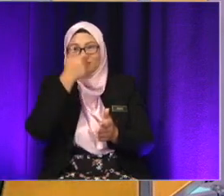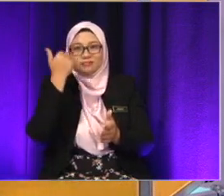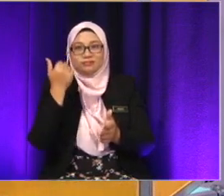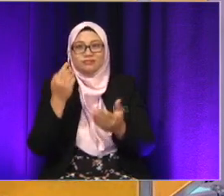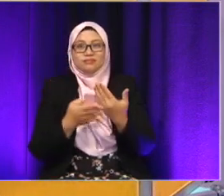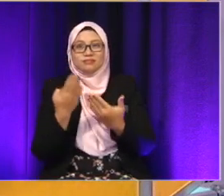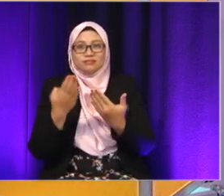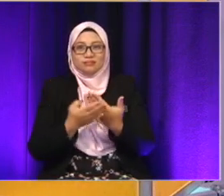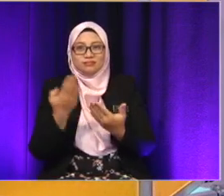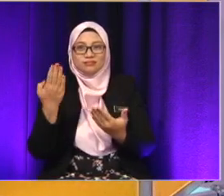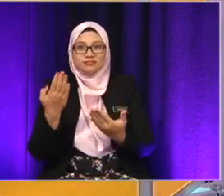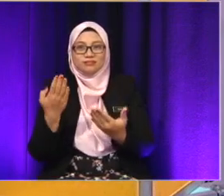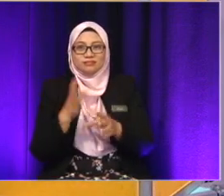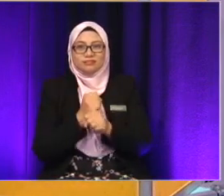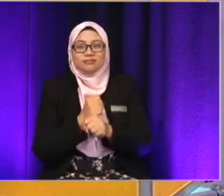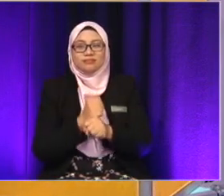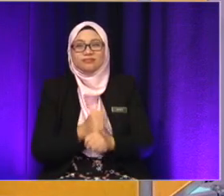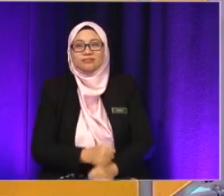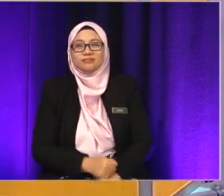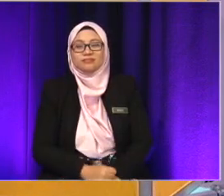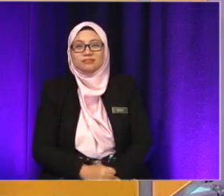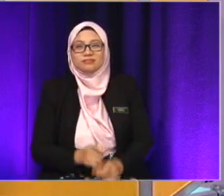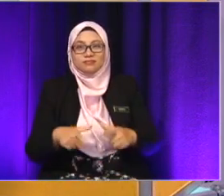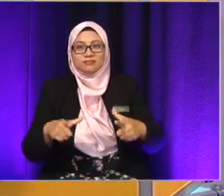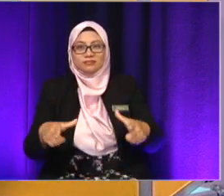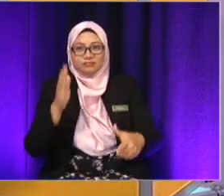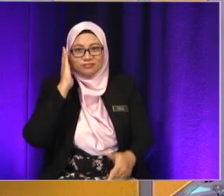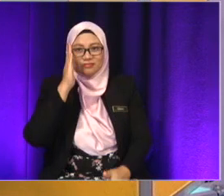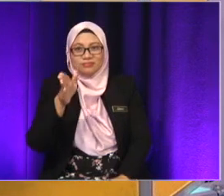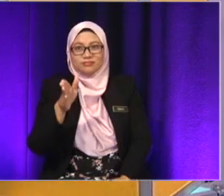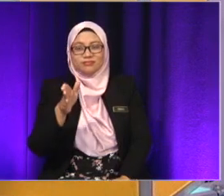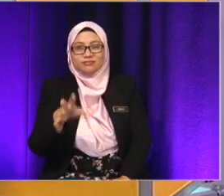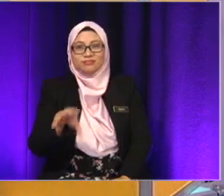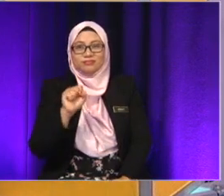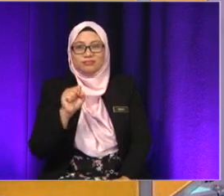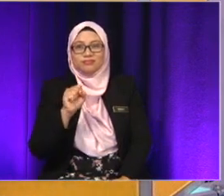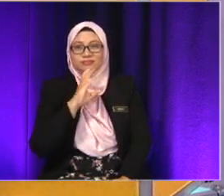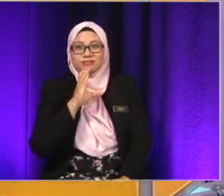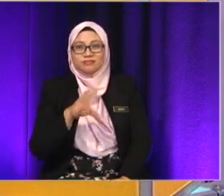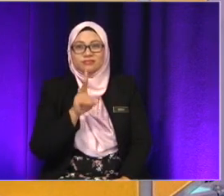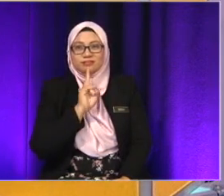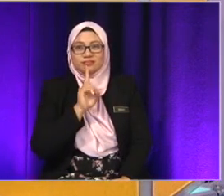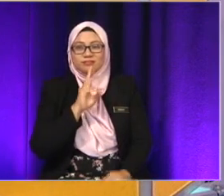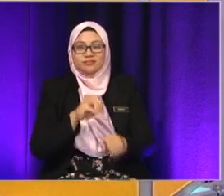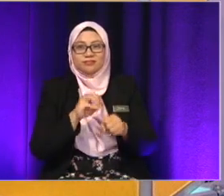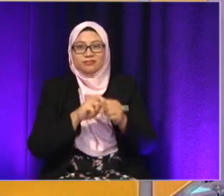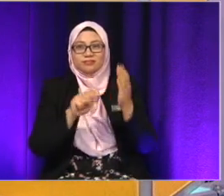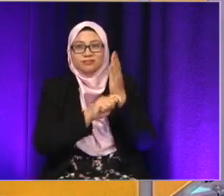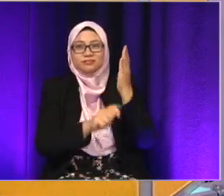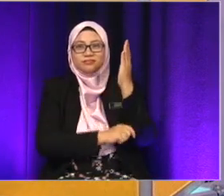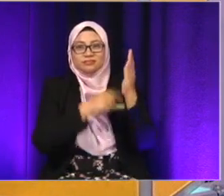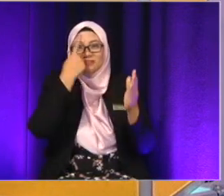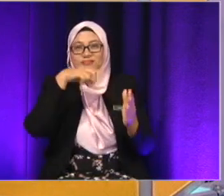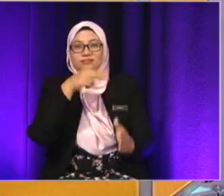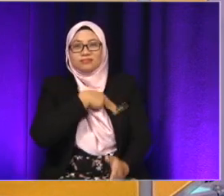Kemudian nampak kita kata putaran, okey, laju akan menyedutkan cecair hidrolik, laju hidrolik di dalam tangki untuk